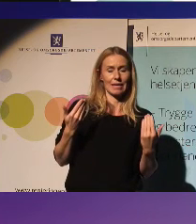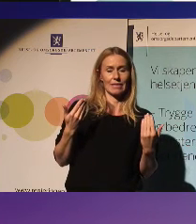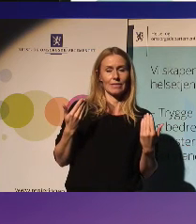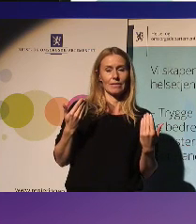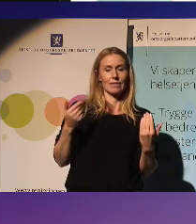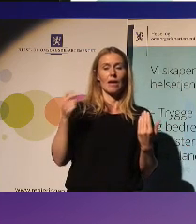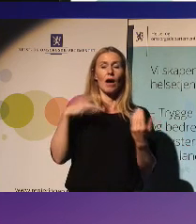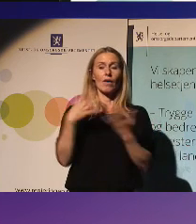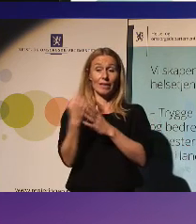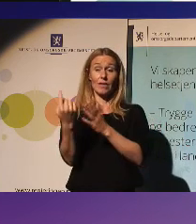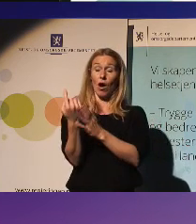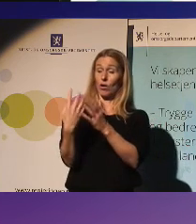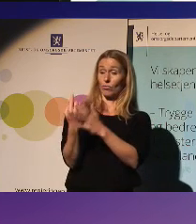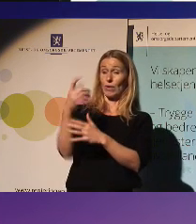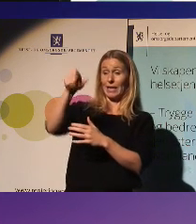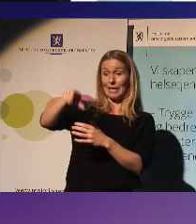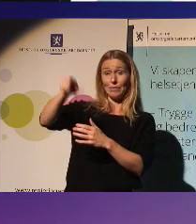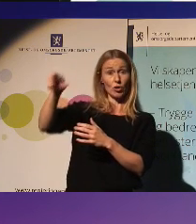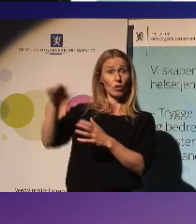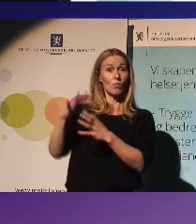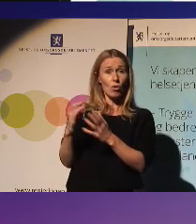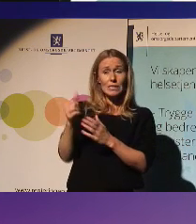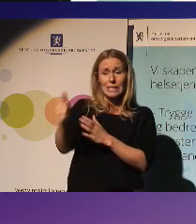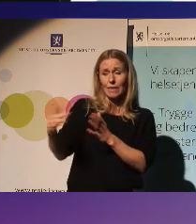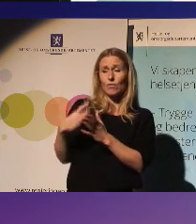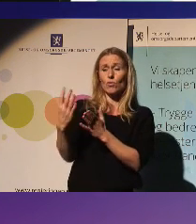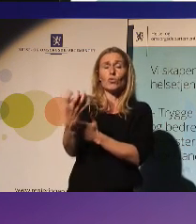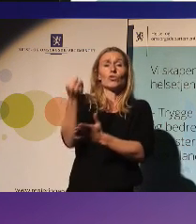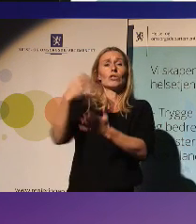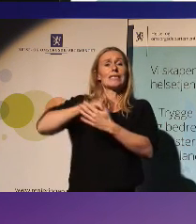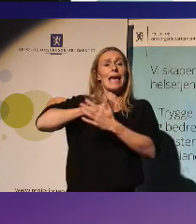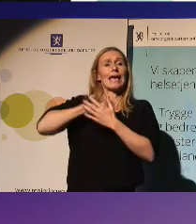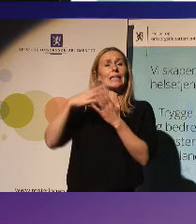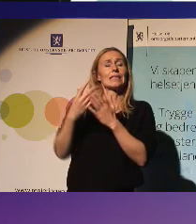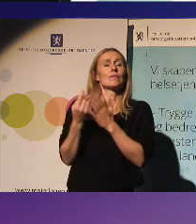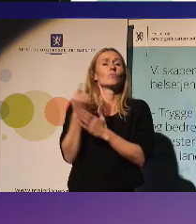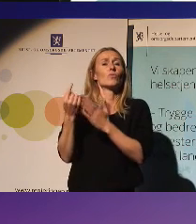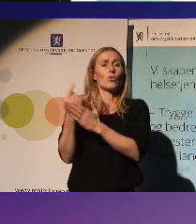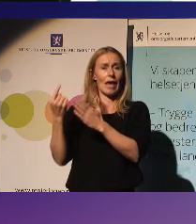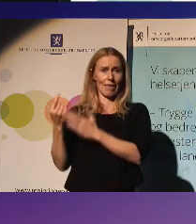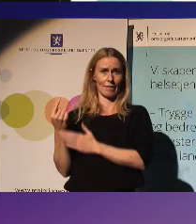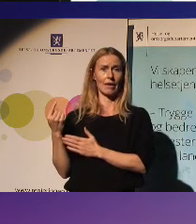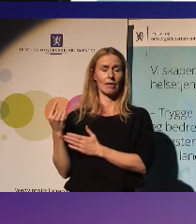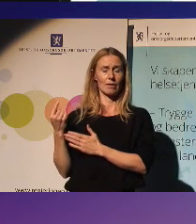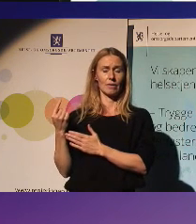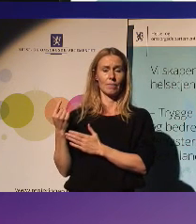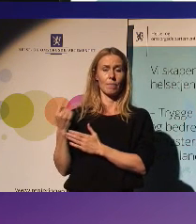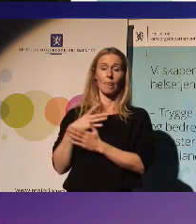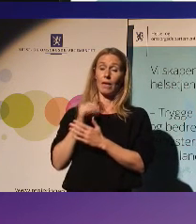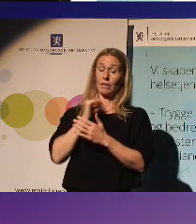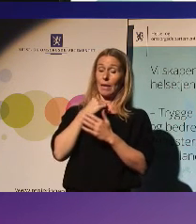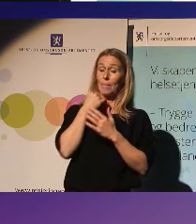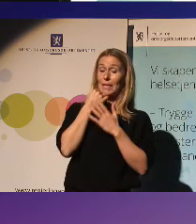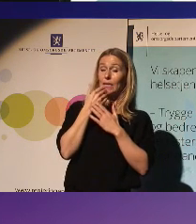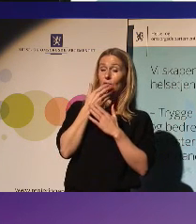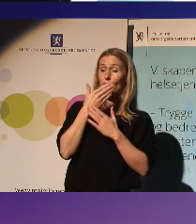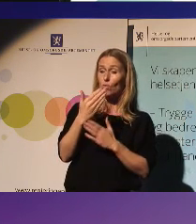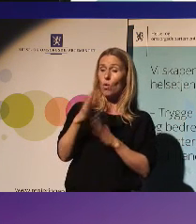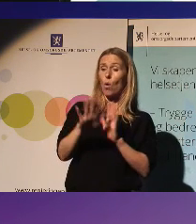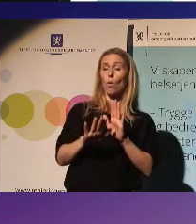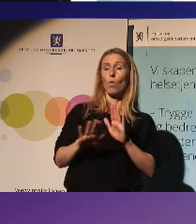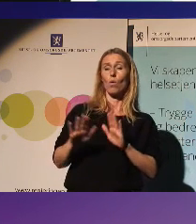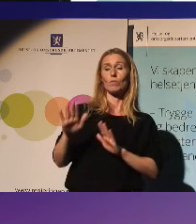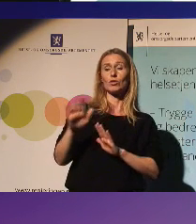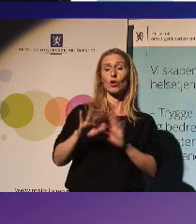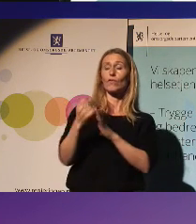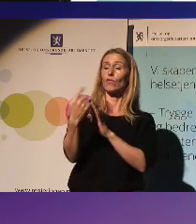aktuelle innbyggeren få utnyttet sitt potensial for mestring fullt ut. Det blir god omsorg for